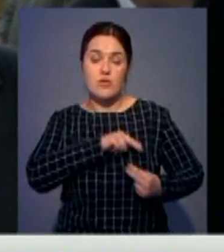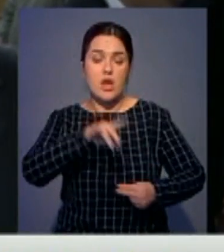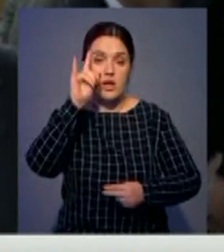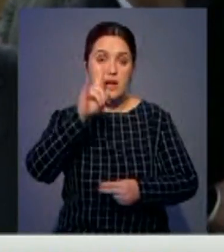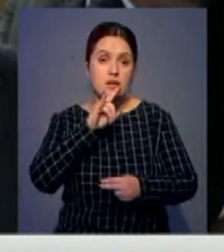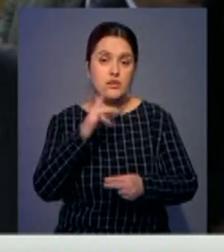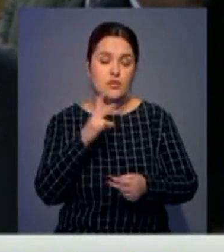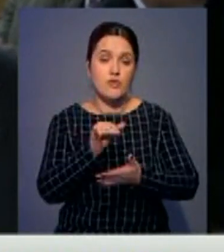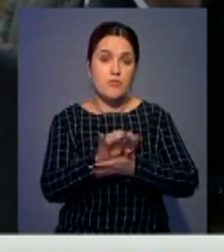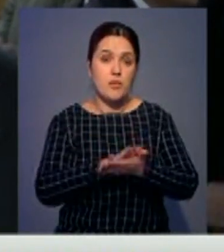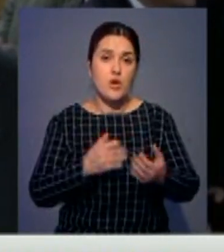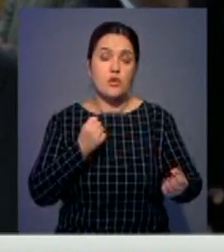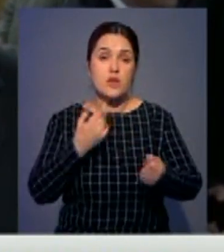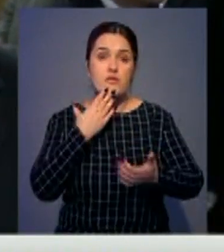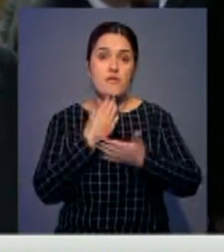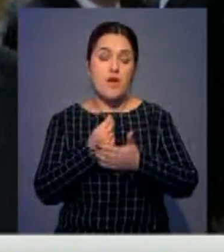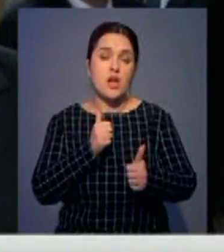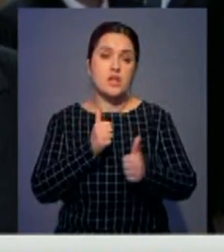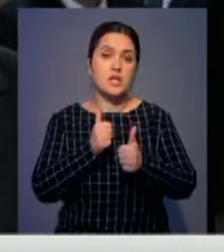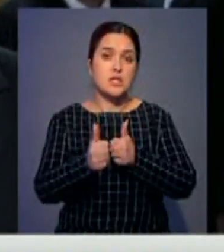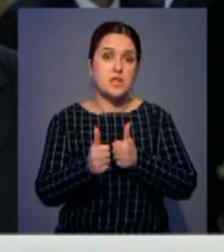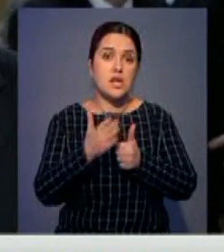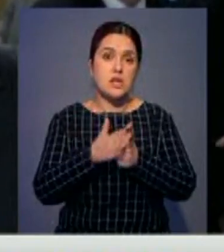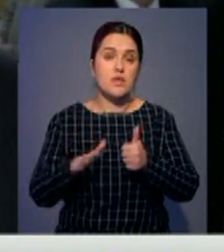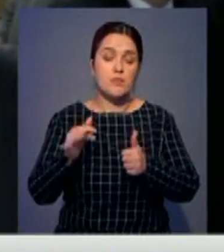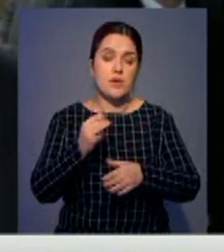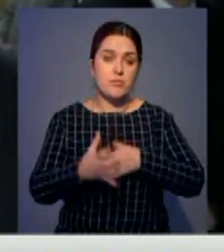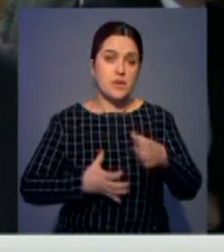Казахстану продолжать укреплять свои лидерские позиции в регионе и мире.